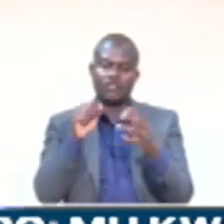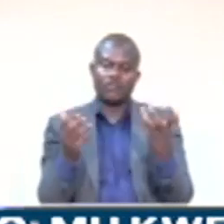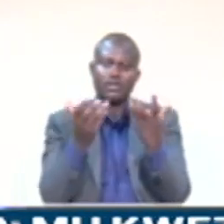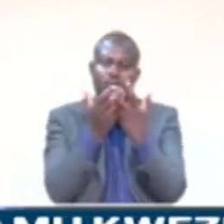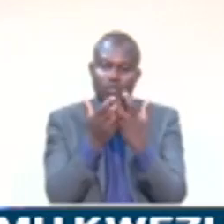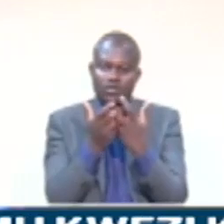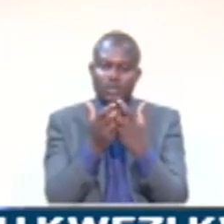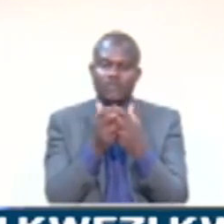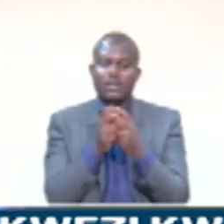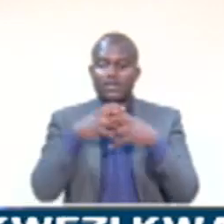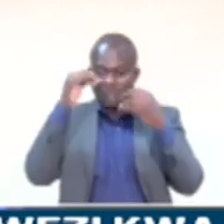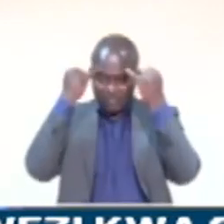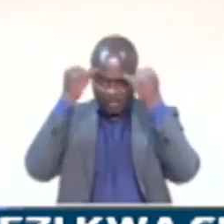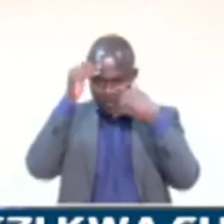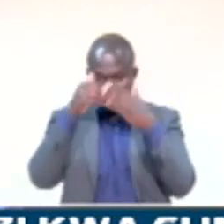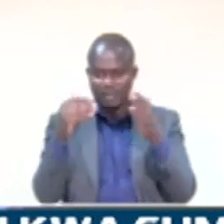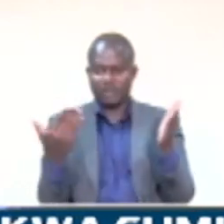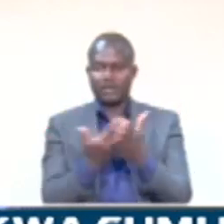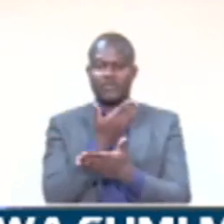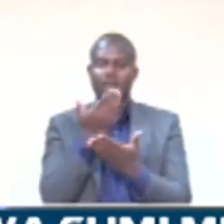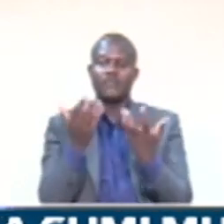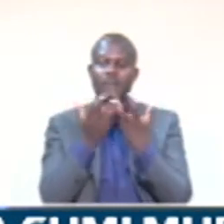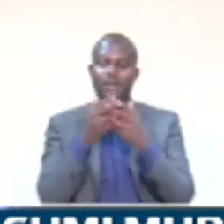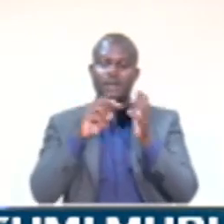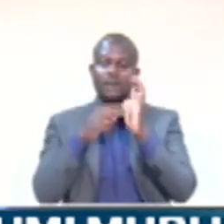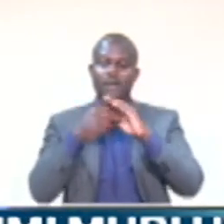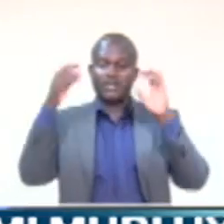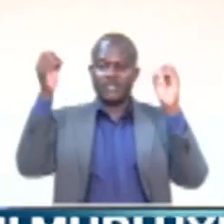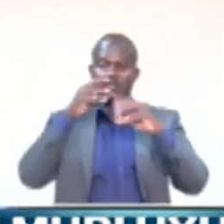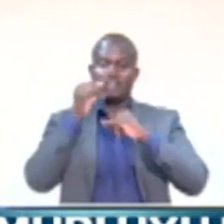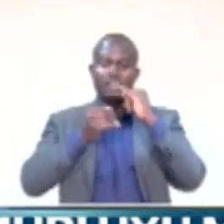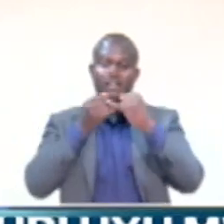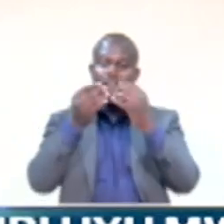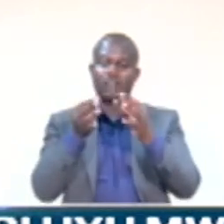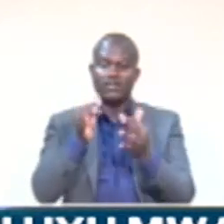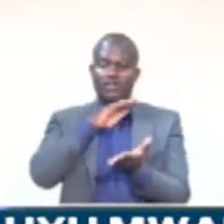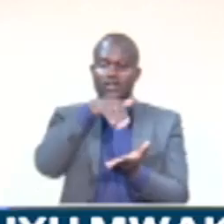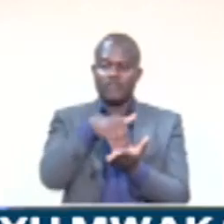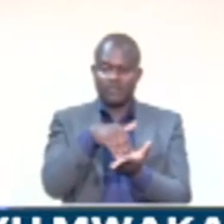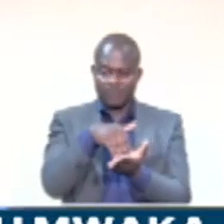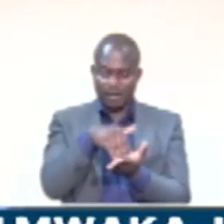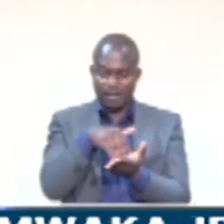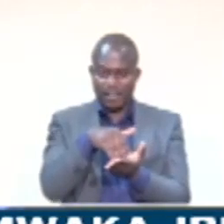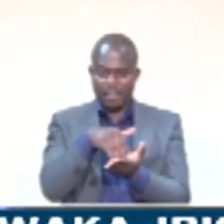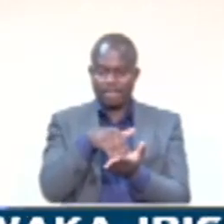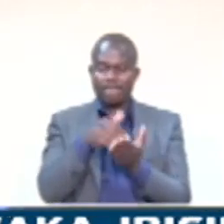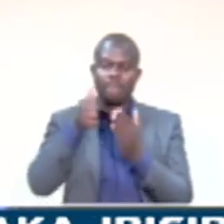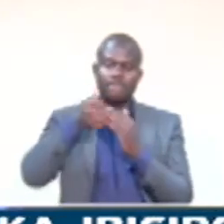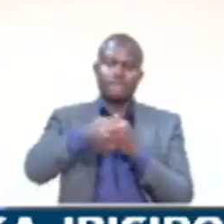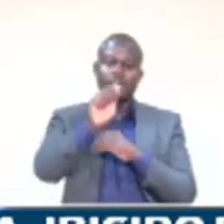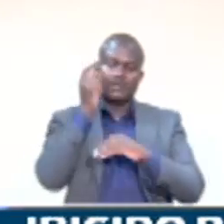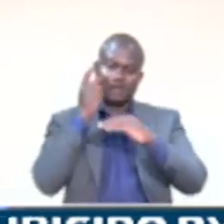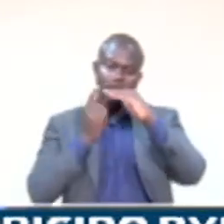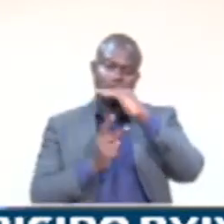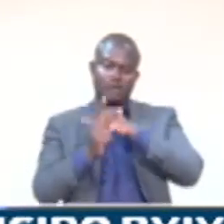rihuzwe n'ibitekerezo bishya byerekeye umushinga wa Kigali International Financial Center, ariyo icyo